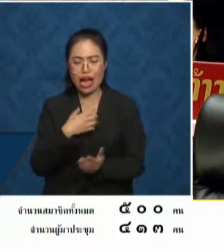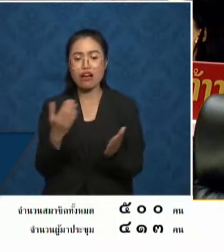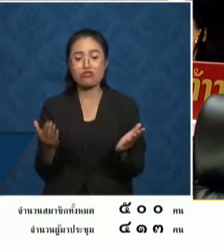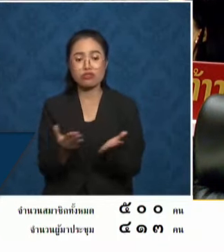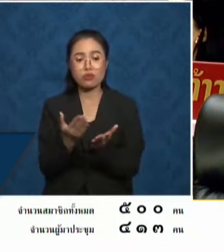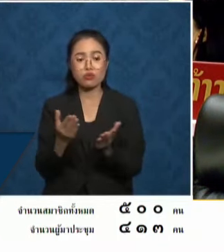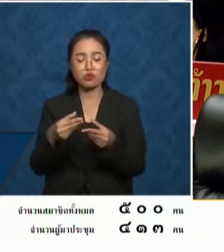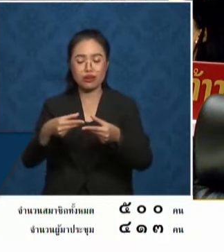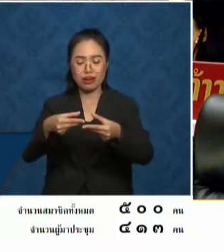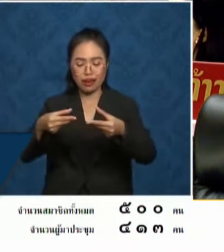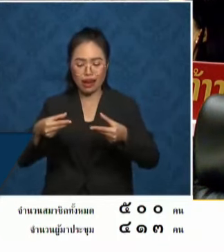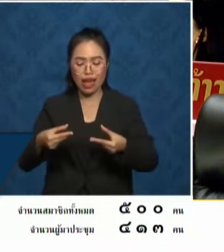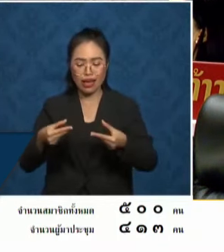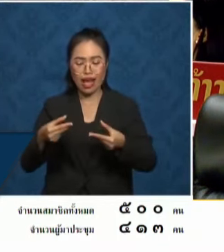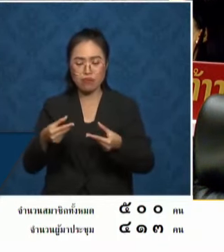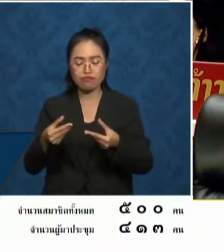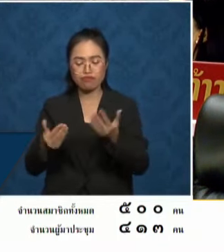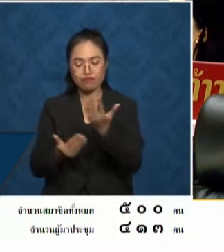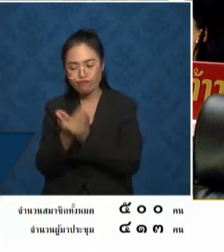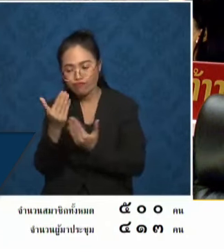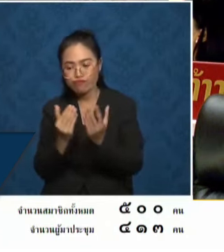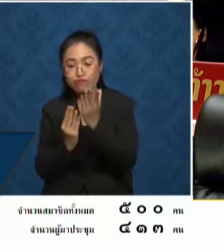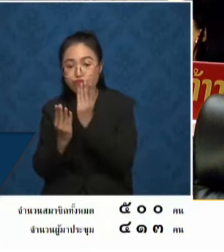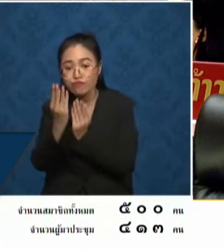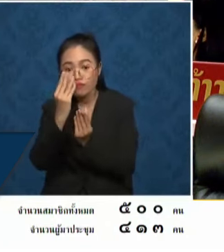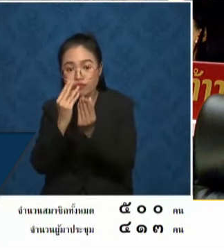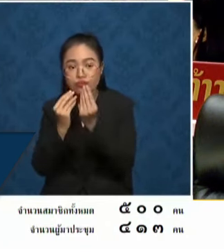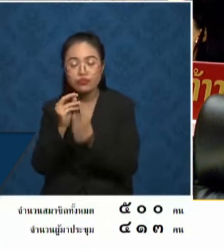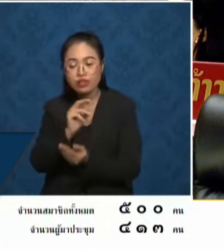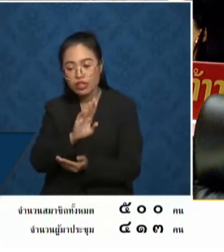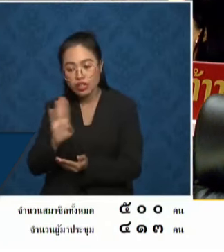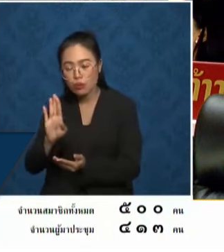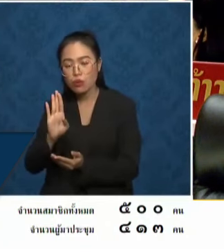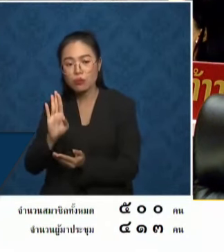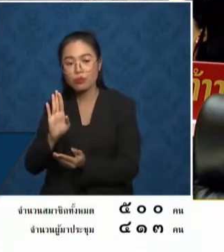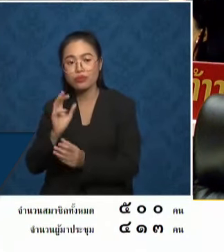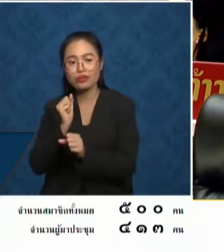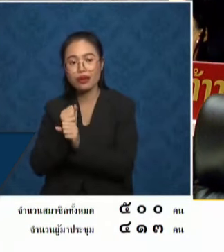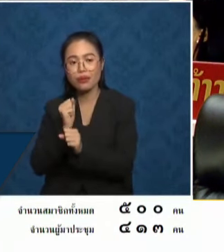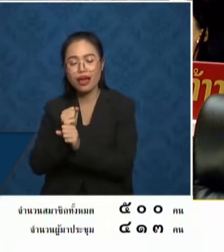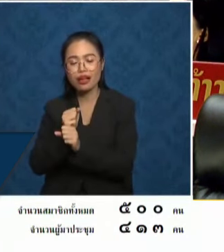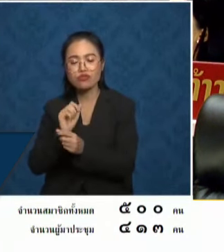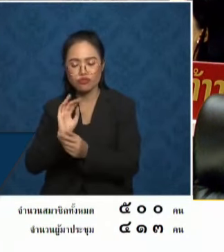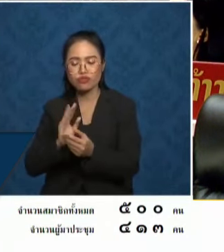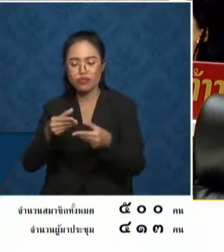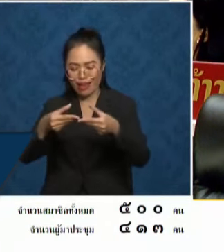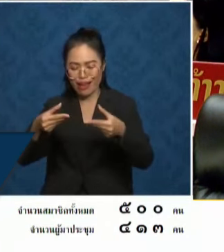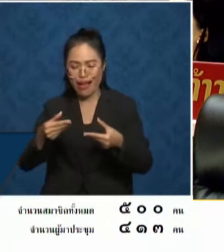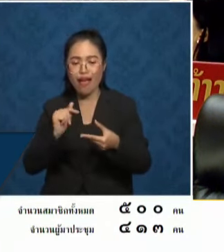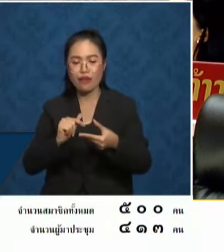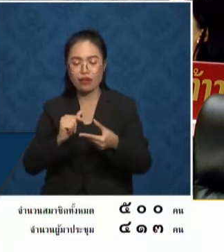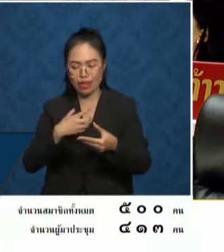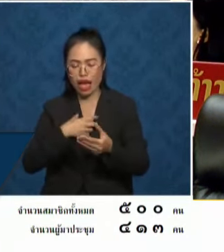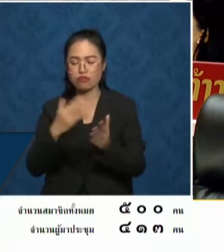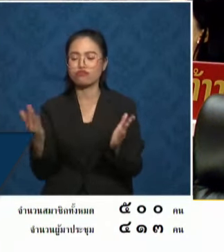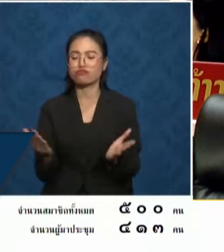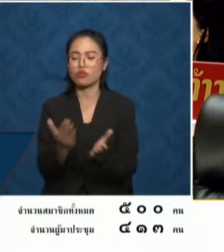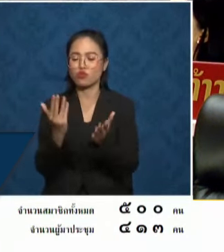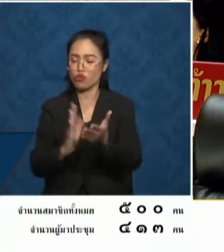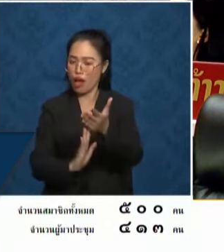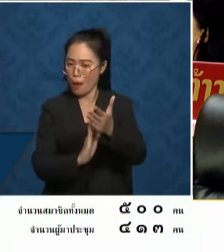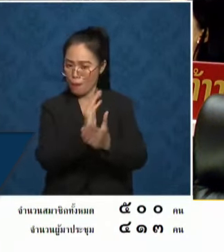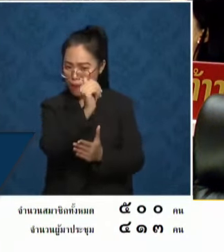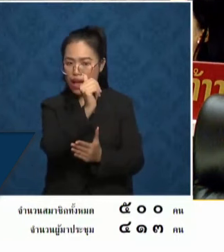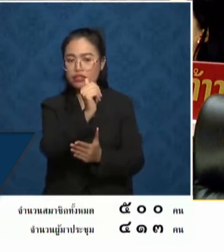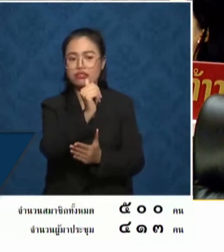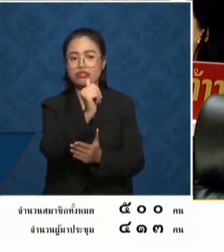งานผลการพิจารณาศึกษาเรื่องการพัฒนาระบบบำนาญพื้นฐานของประชาชนฉบับนี้ให้ผ่านเข้ามานะคะ